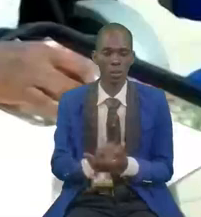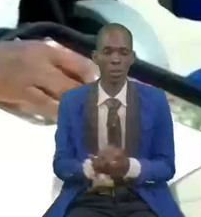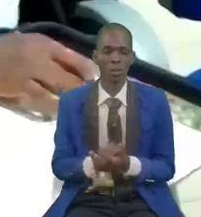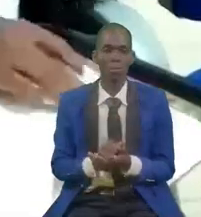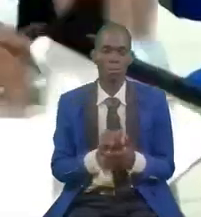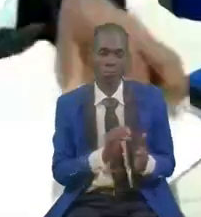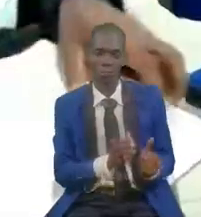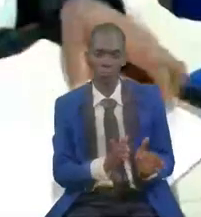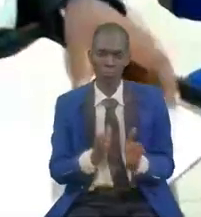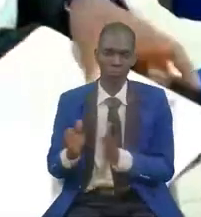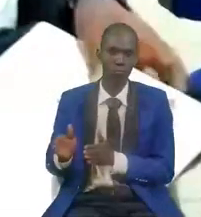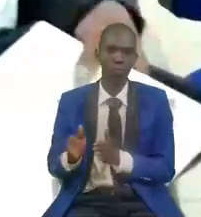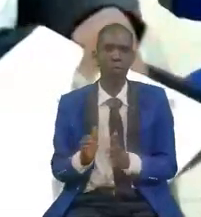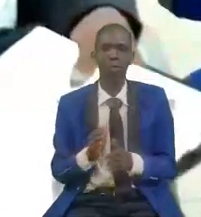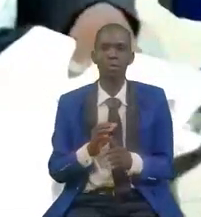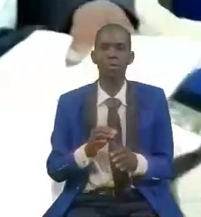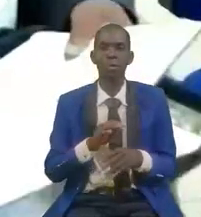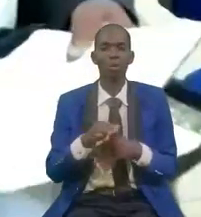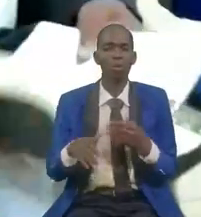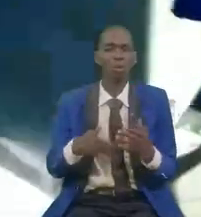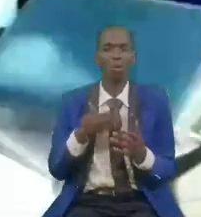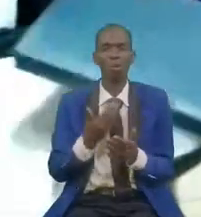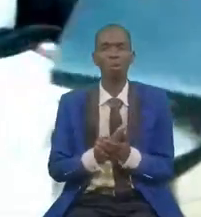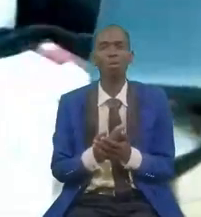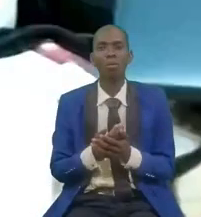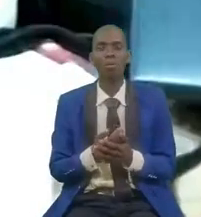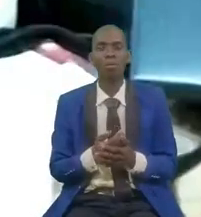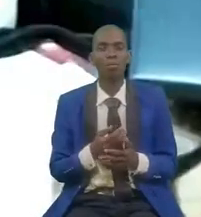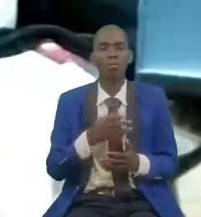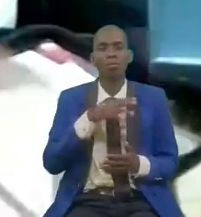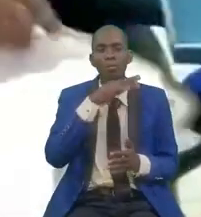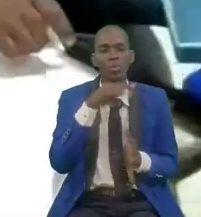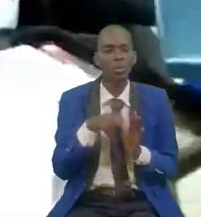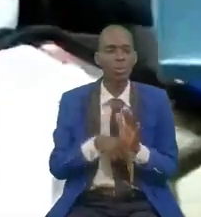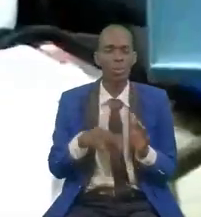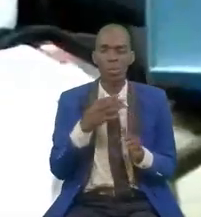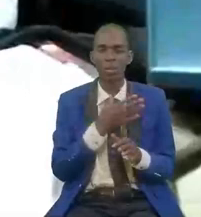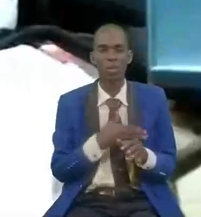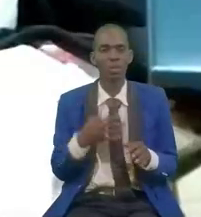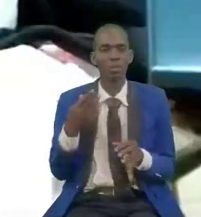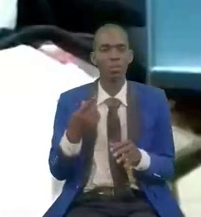c'est pourquoi rejetant toute souillure et tout excès de malice,